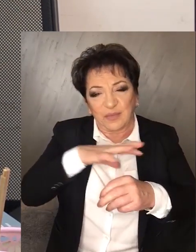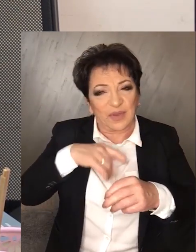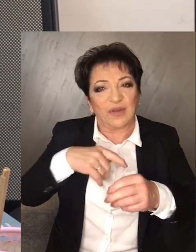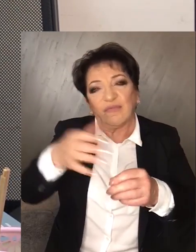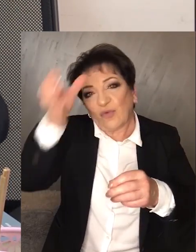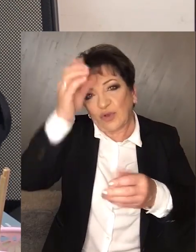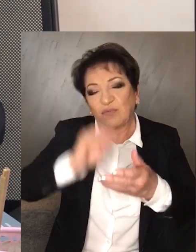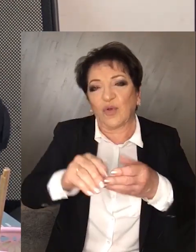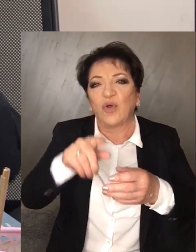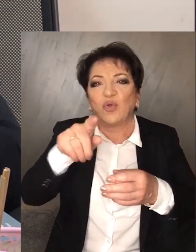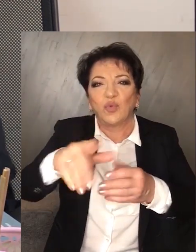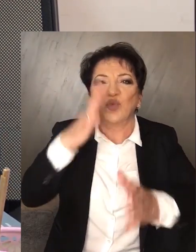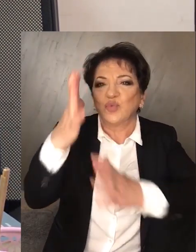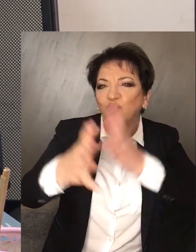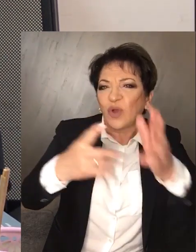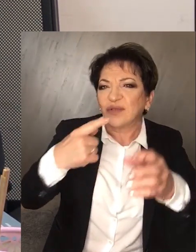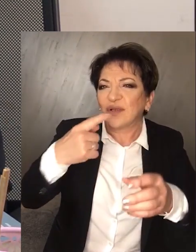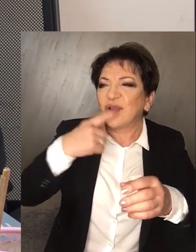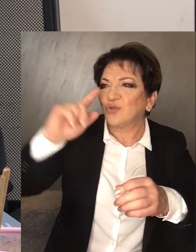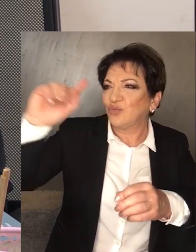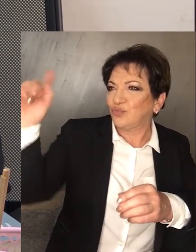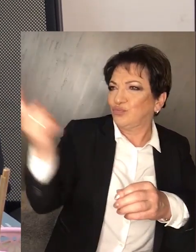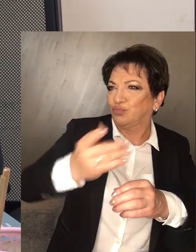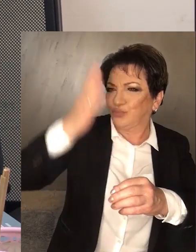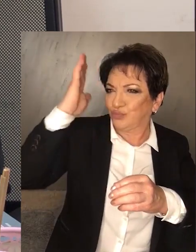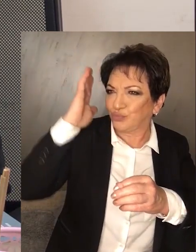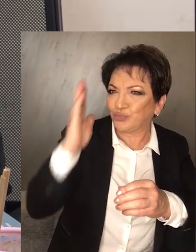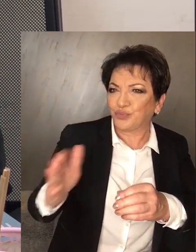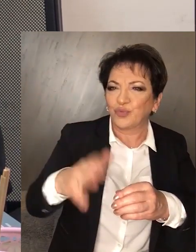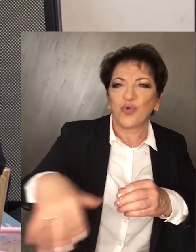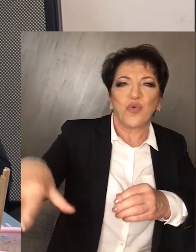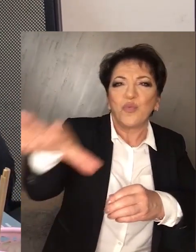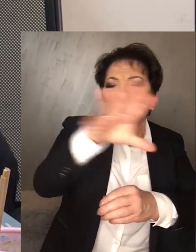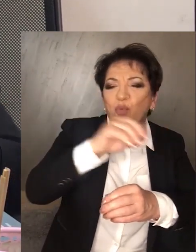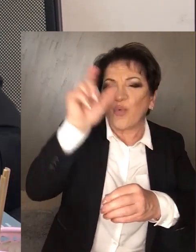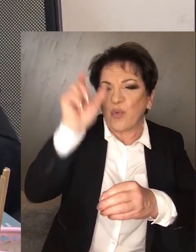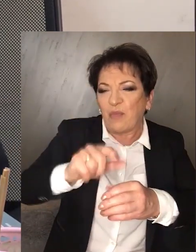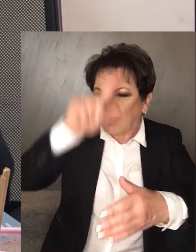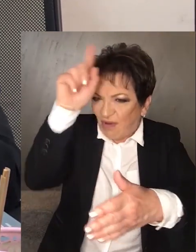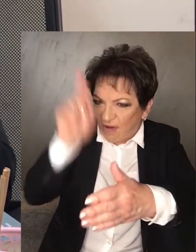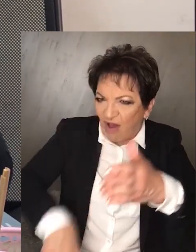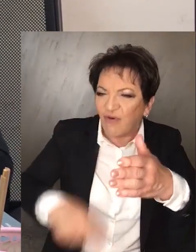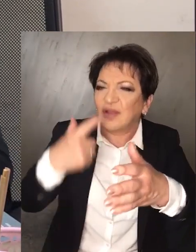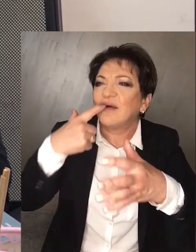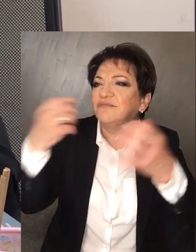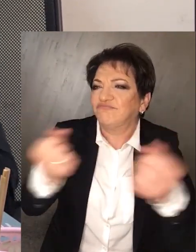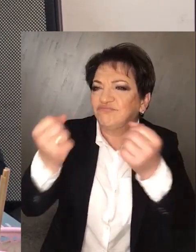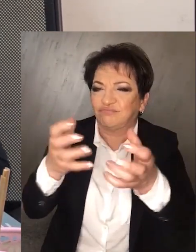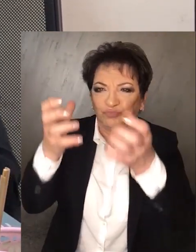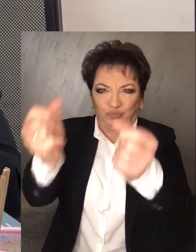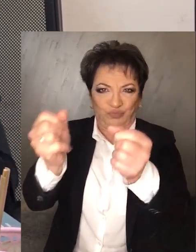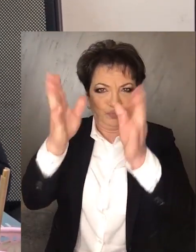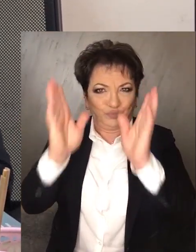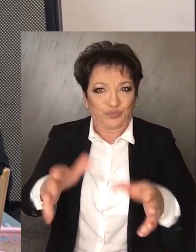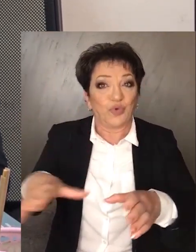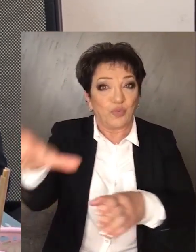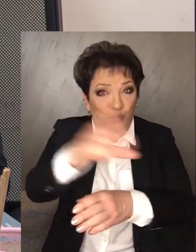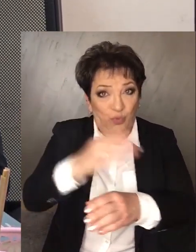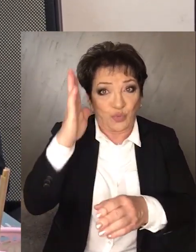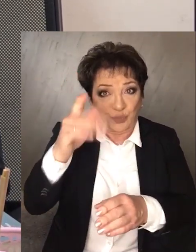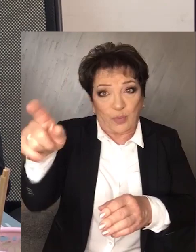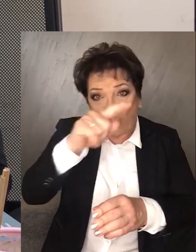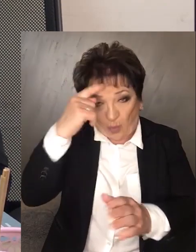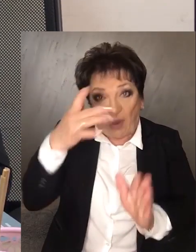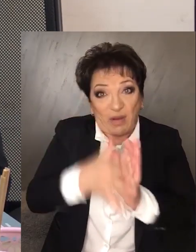գրել եմ, ես ինքս տարիներ առաջ, ես իմ երևի 13 թվականին եմ գրել, որ դու կգաս հեռվից, հպարտ ու խրոխտ, քեզ կհավատան,